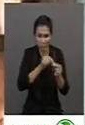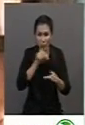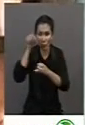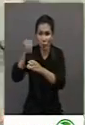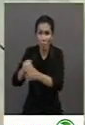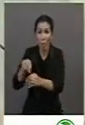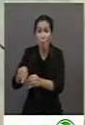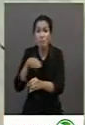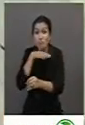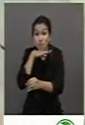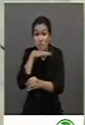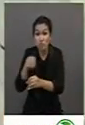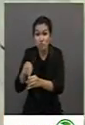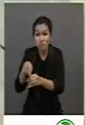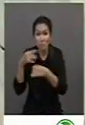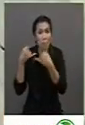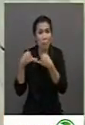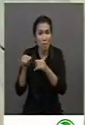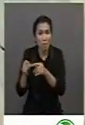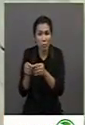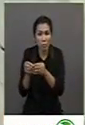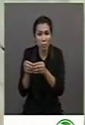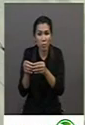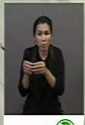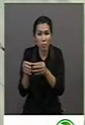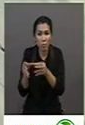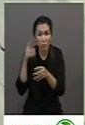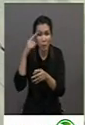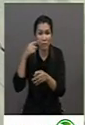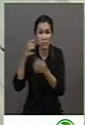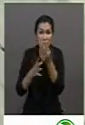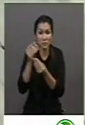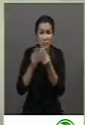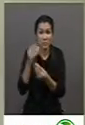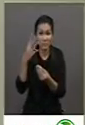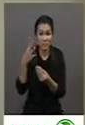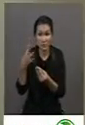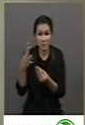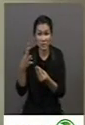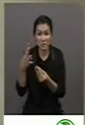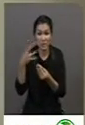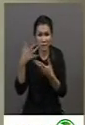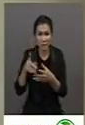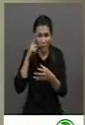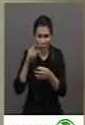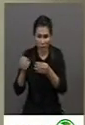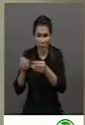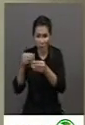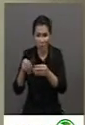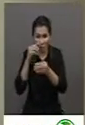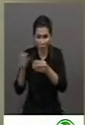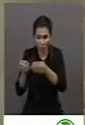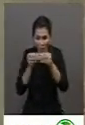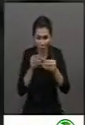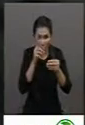อ่อนของสุกรและปล่อยให้เจริญเติบโตเป็นเวลา4สัปดาห์และตัวอ่อนจะถูกทำลายลงก่อนที่สัตว์ทดลองดังกล่